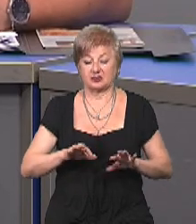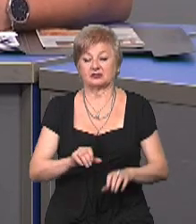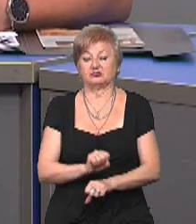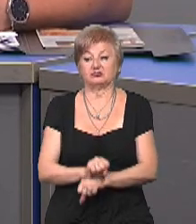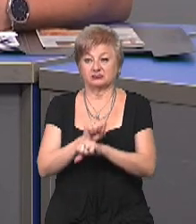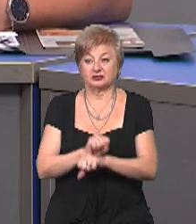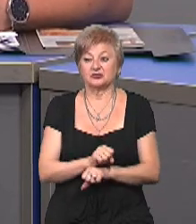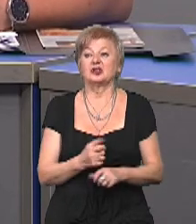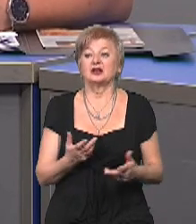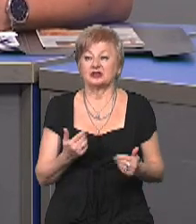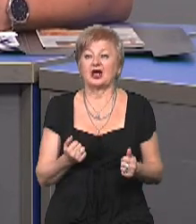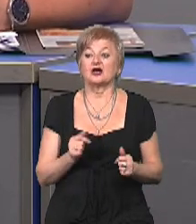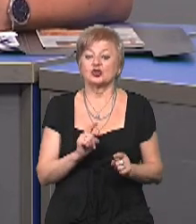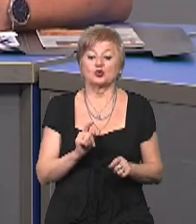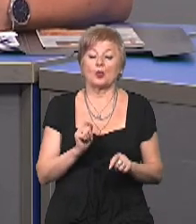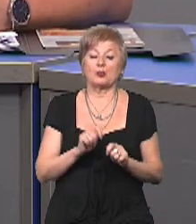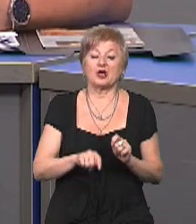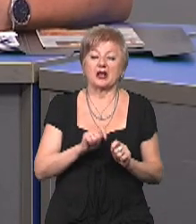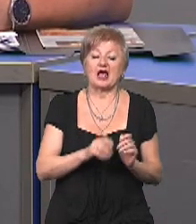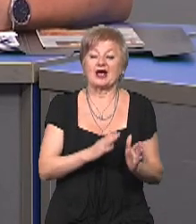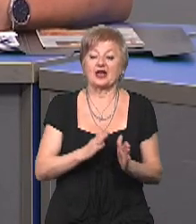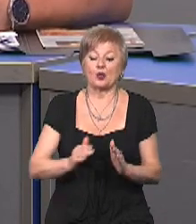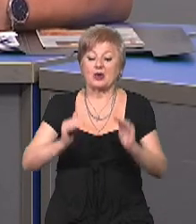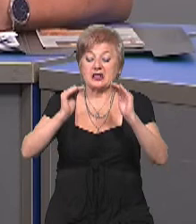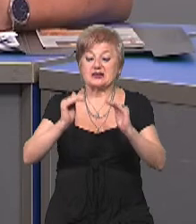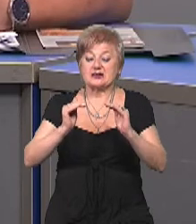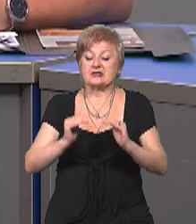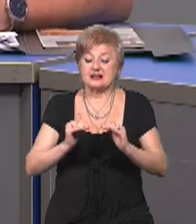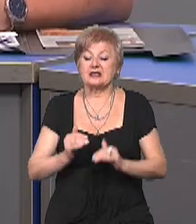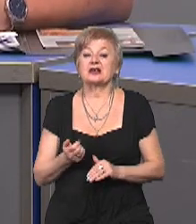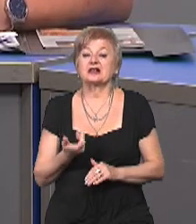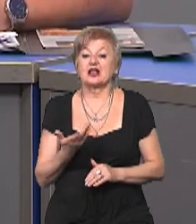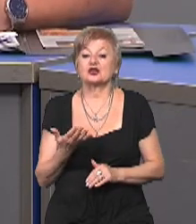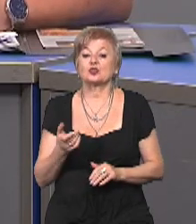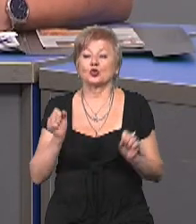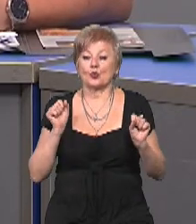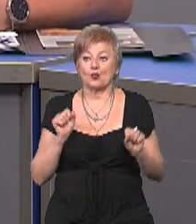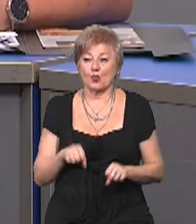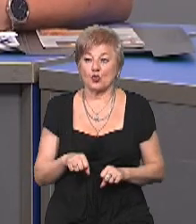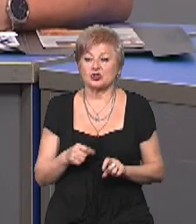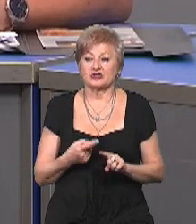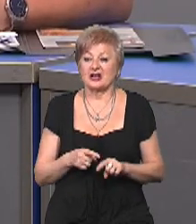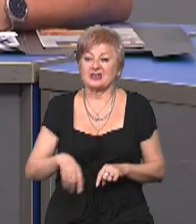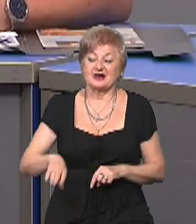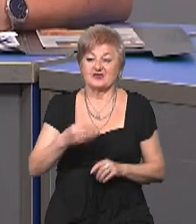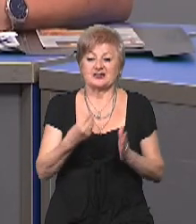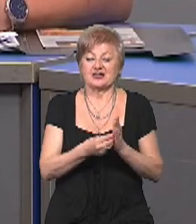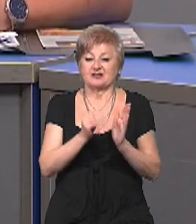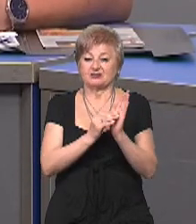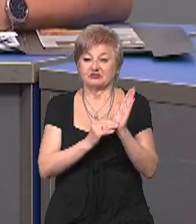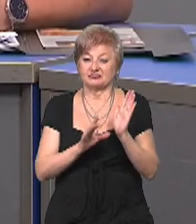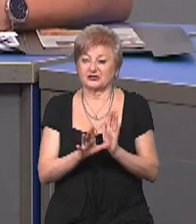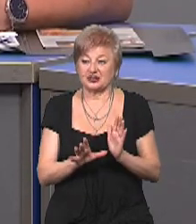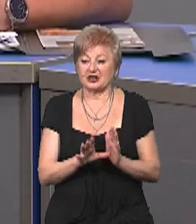это естественно, чтобы регулятор снизил, насколько это возможно, эти все тарифы